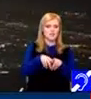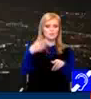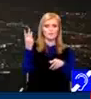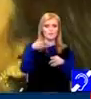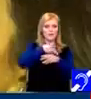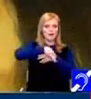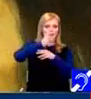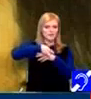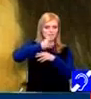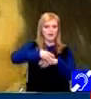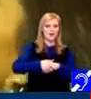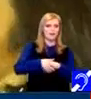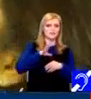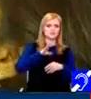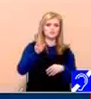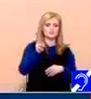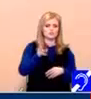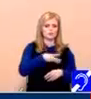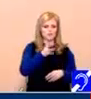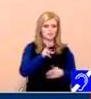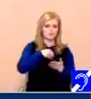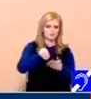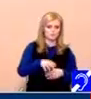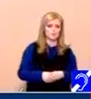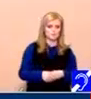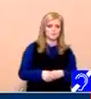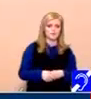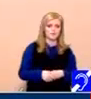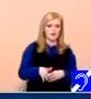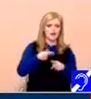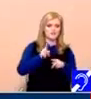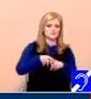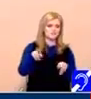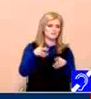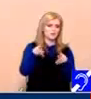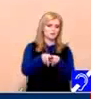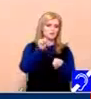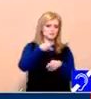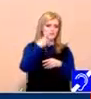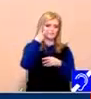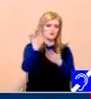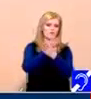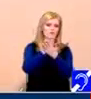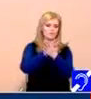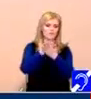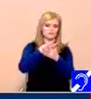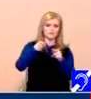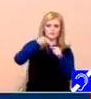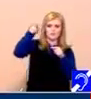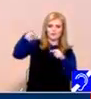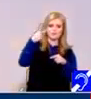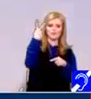imagini dedicate Sheikhului Zayed, fondatorul Emiratelor Arabe Unite. Filmul poate fi vizionat de la 3 km